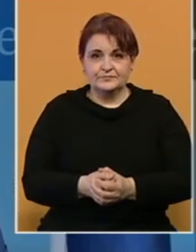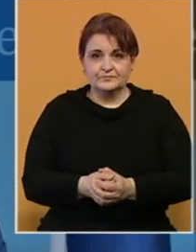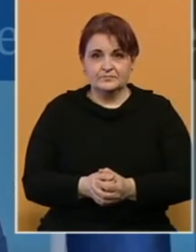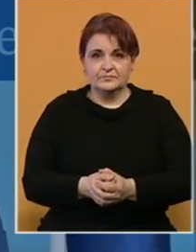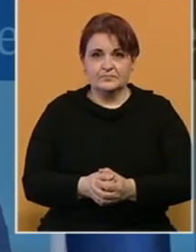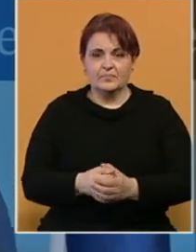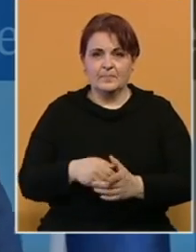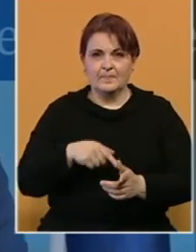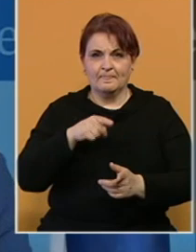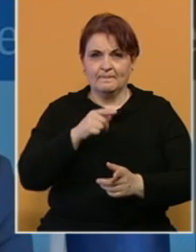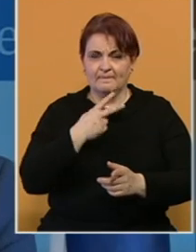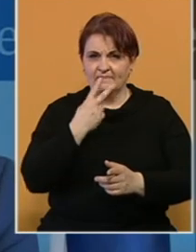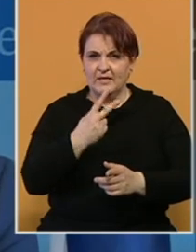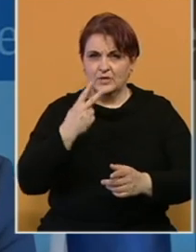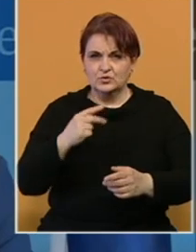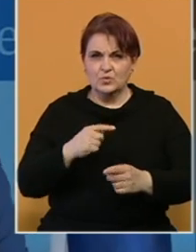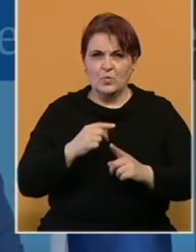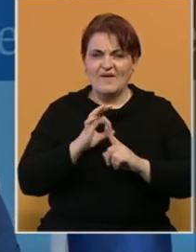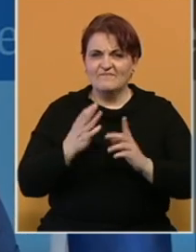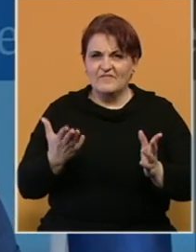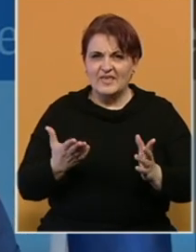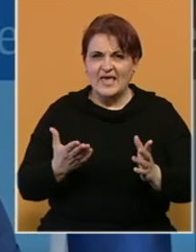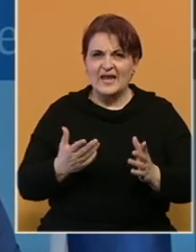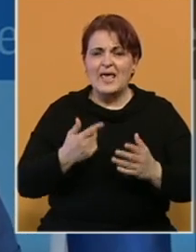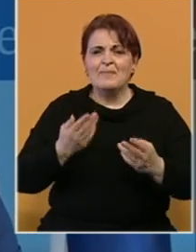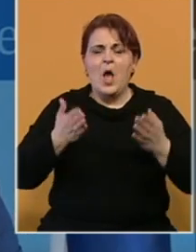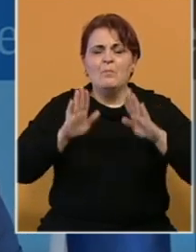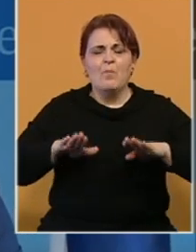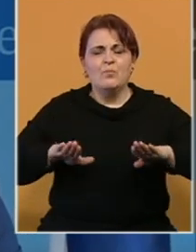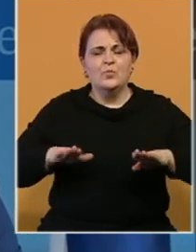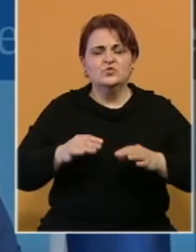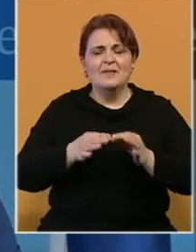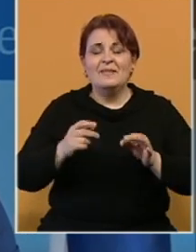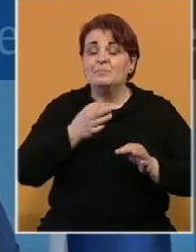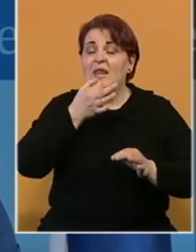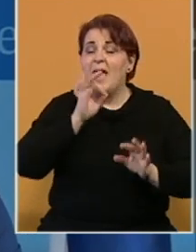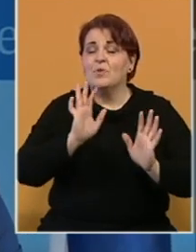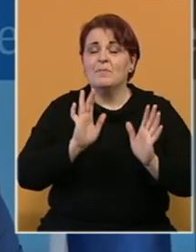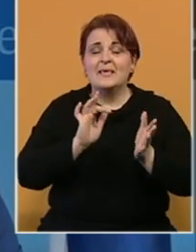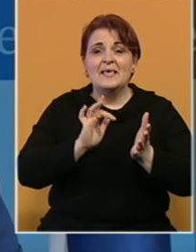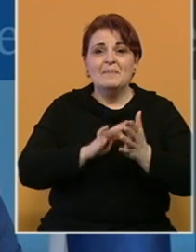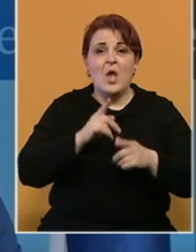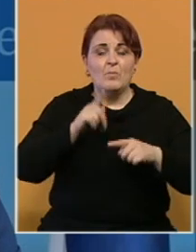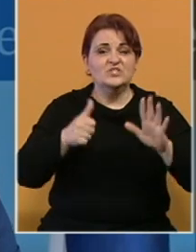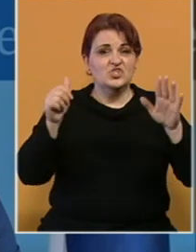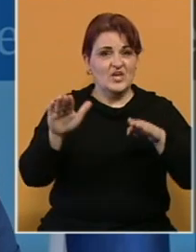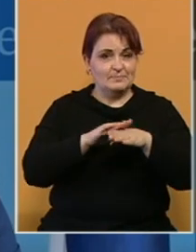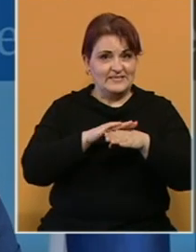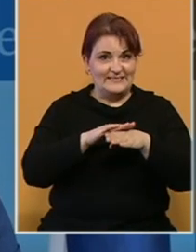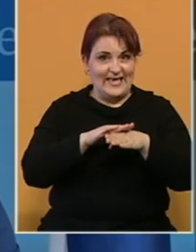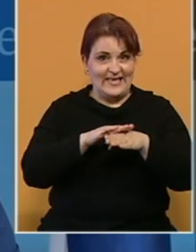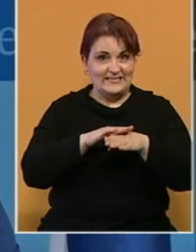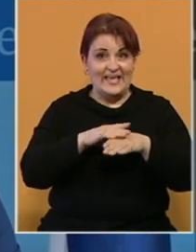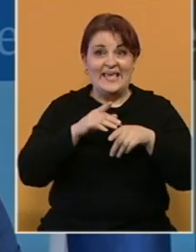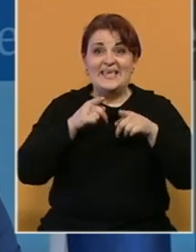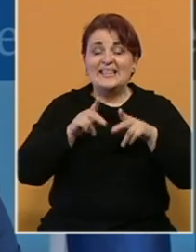Tog 22. februara svakako je bila određena relaksacija mjera, jer kažem, tad smo bili u najboljoj poziciji u posljednjih 6 mjeseci. I